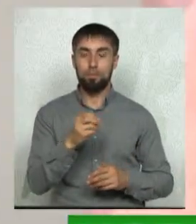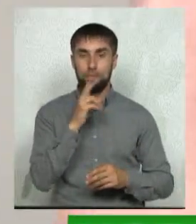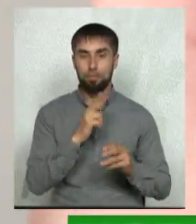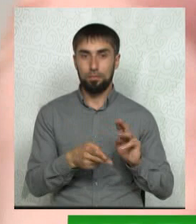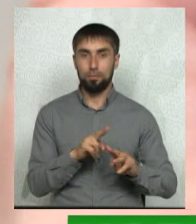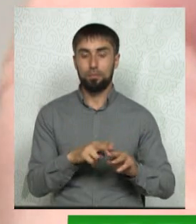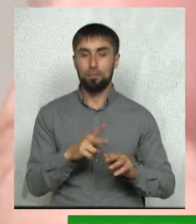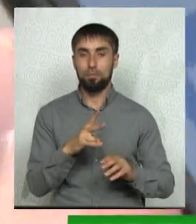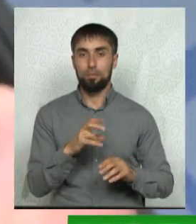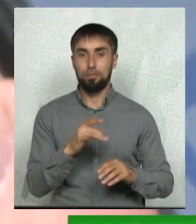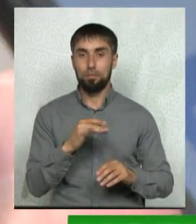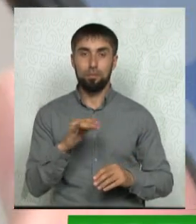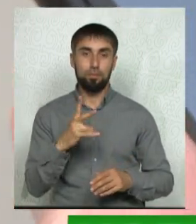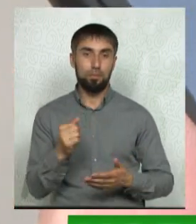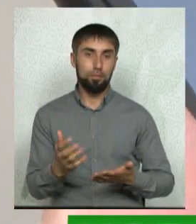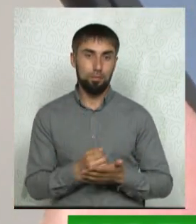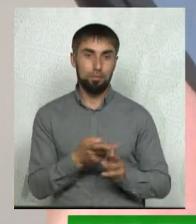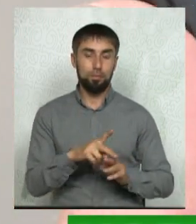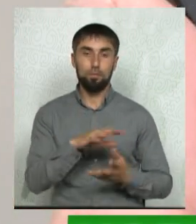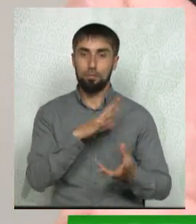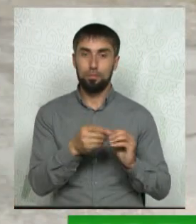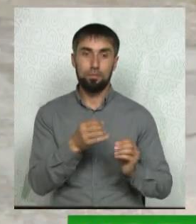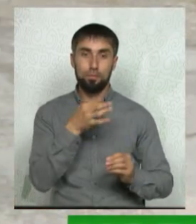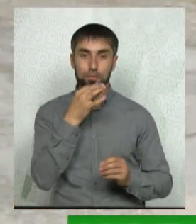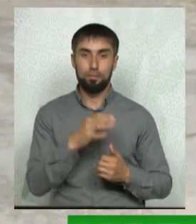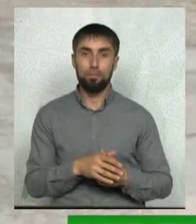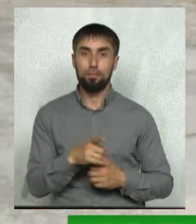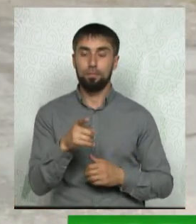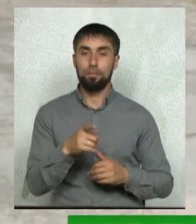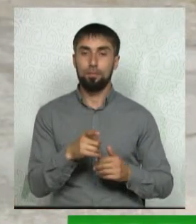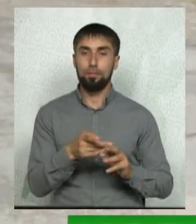теряют надежду на победу, ведь подводить итоги еще рано.